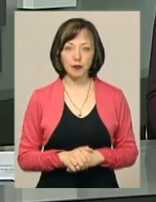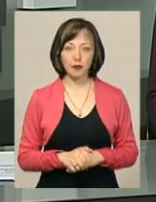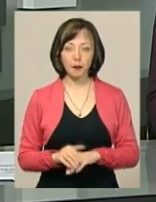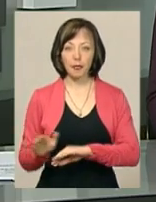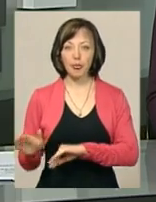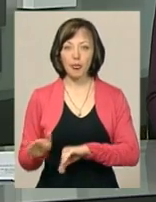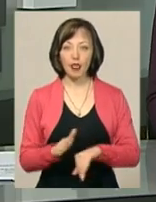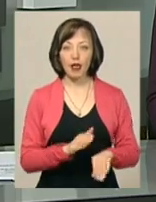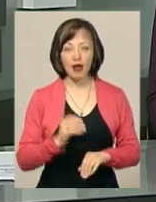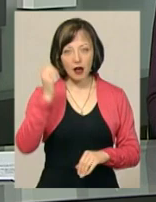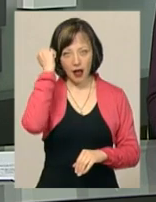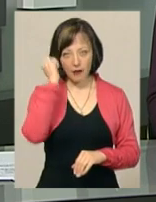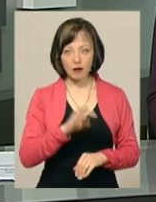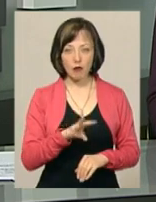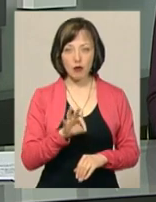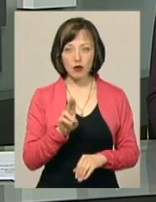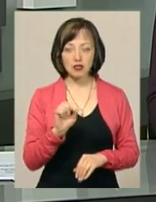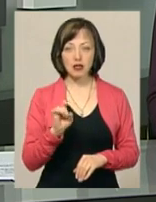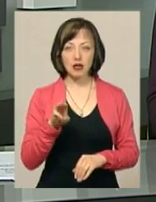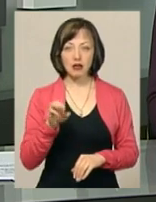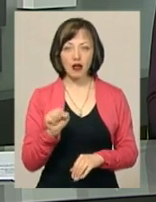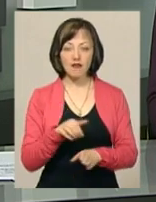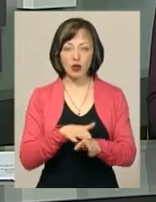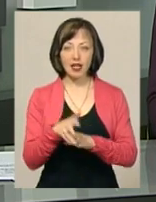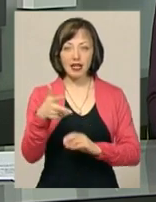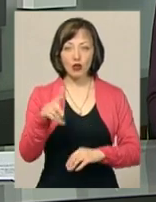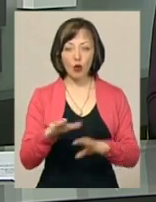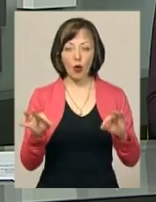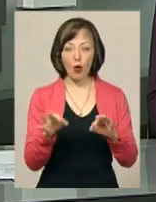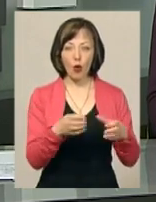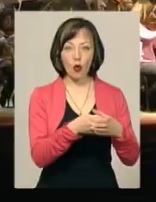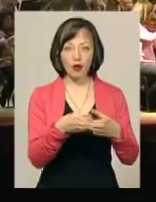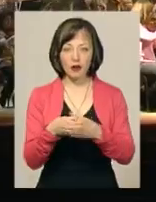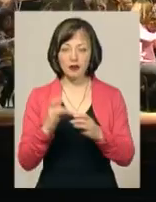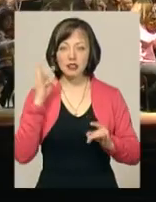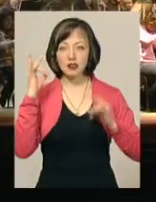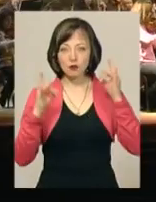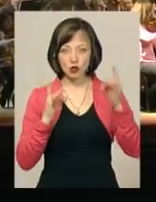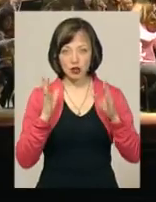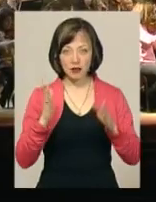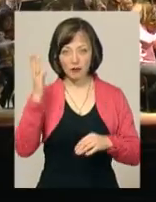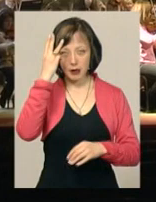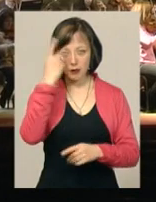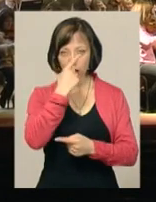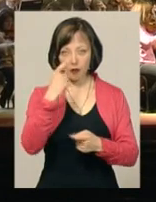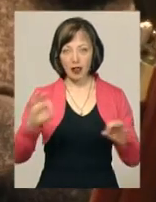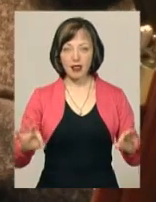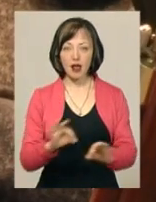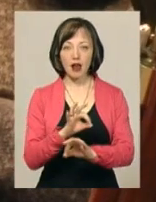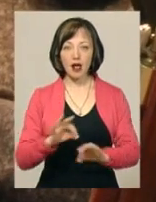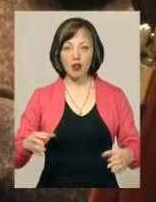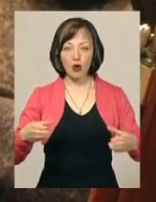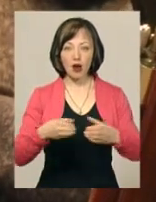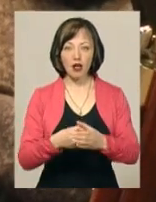Реквієм Вольфганга Амадея Моцарта у виконанні 3 хорів зазвучить у Хмельницькому. Про це повідомив диригент симфонічного